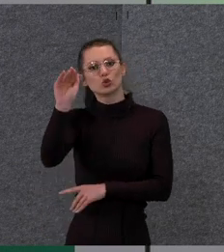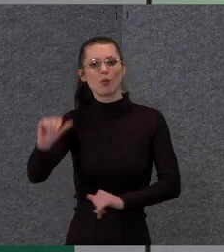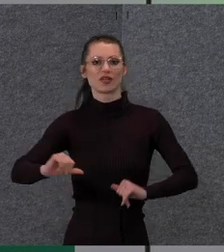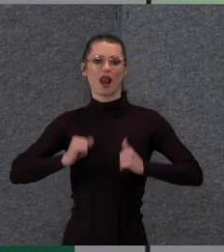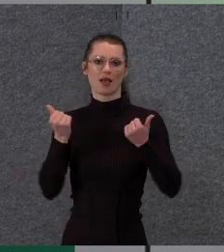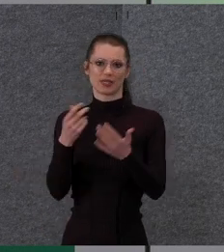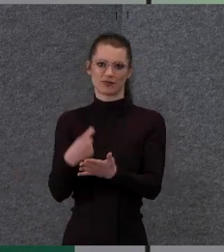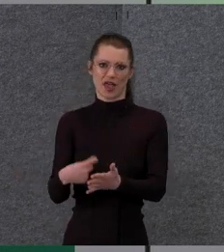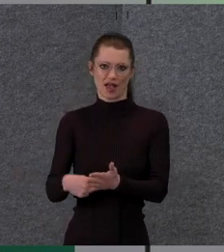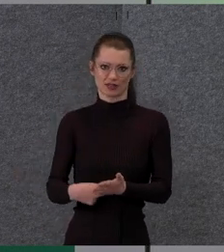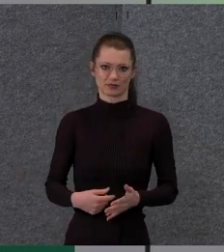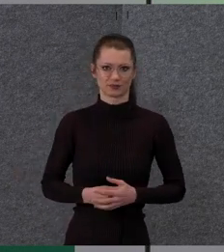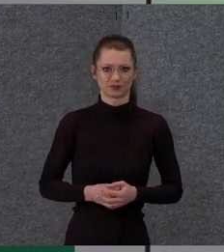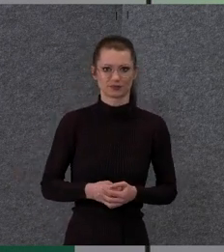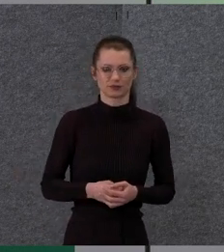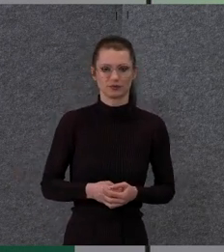haben.